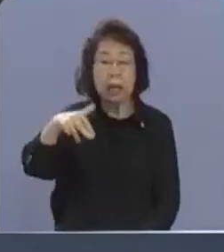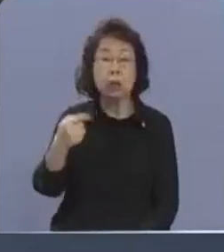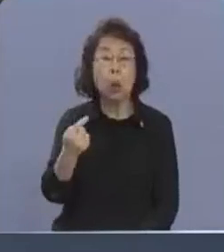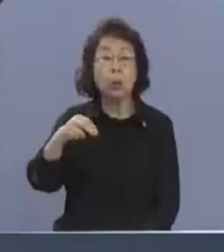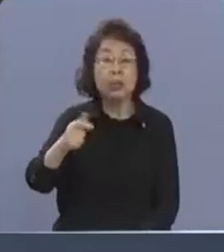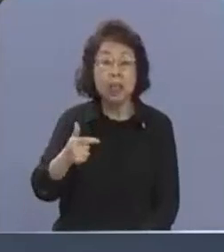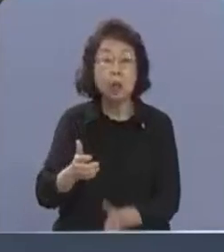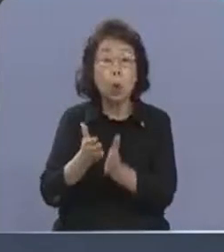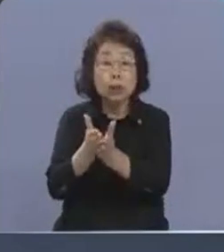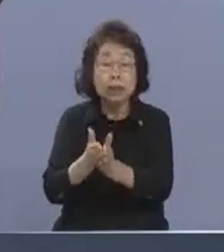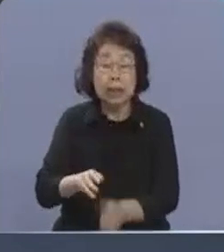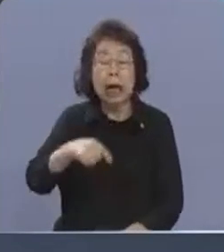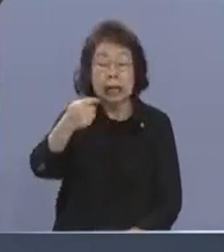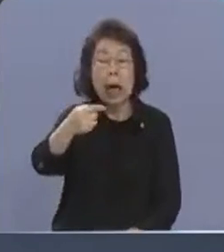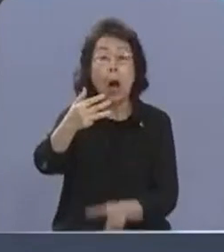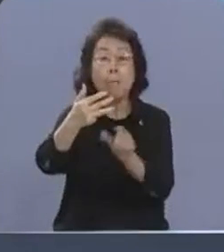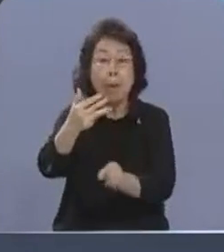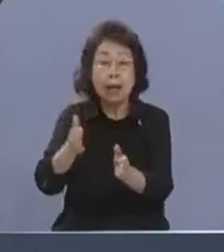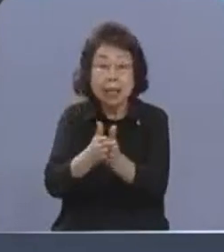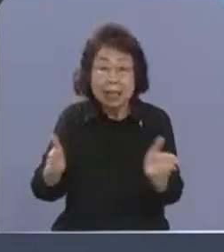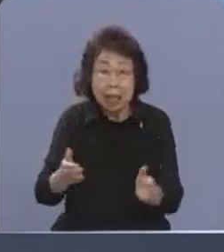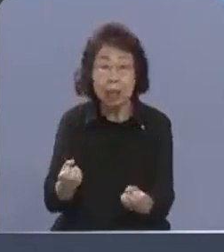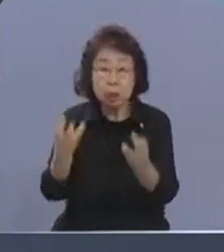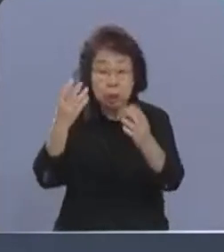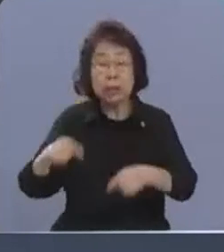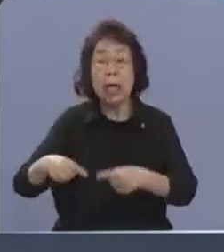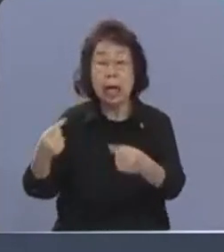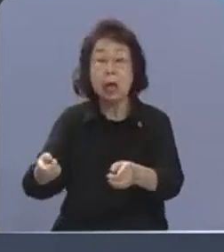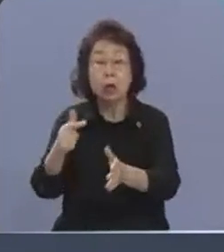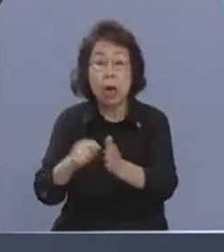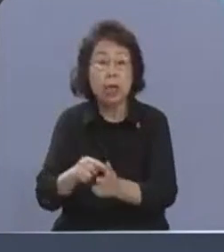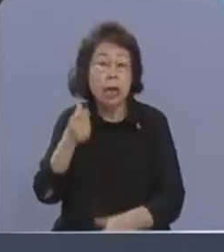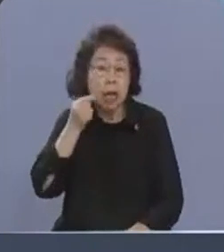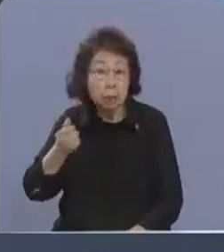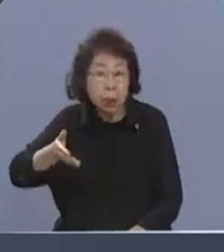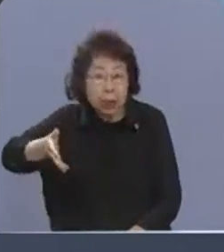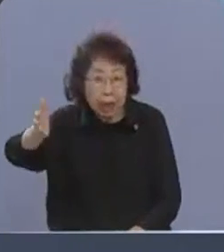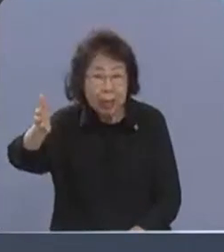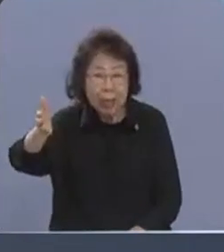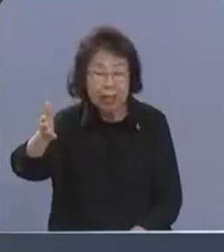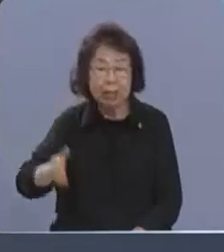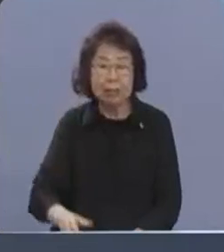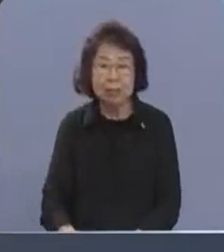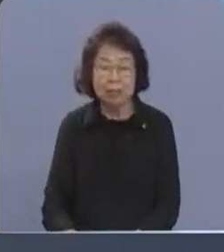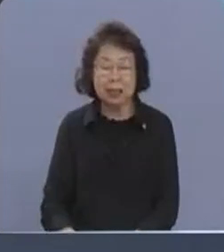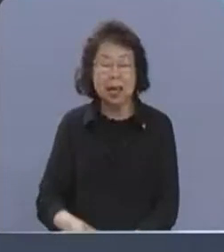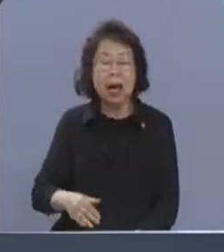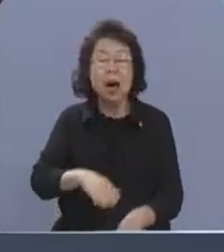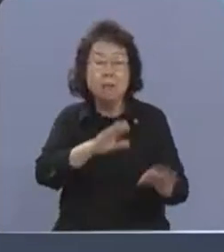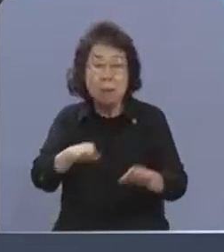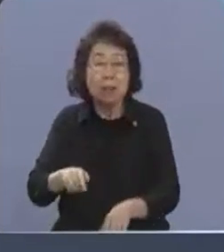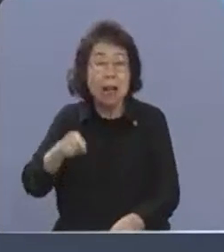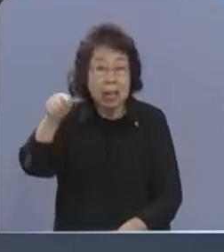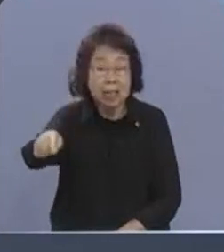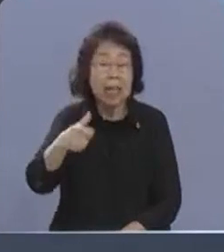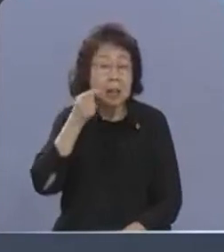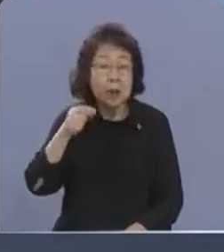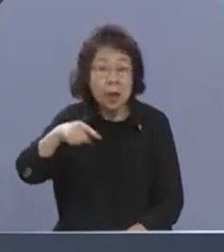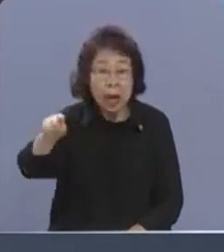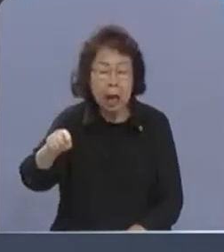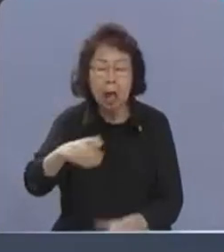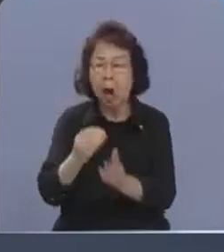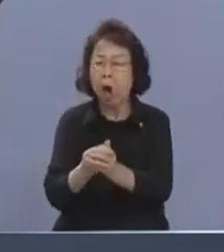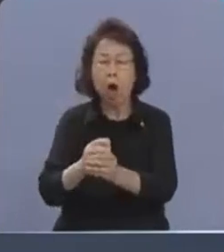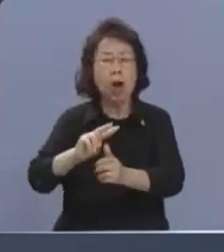조선통신사선이 다음 달 열리는 일본 쓰시마 축제에 참가하기 위해 일본으로 향합니다. 대한해협을 건너 일본으로 가는 건